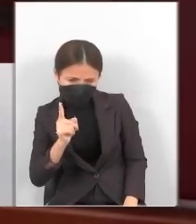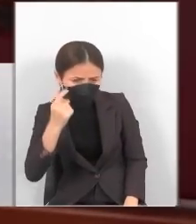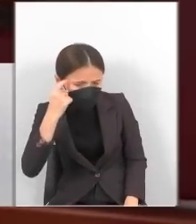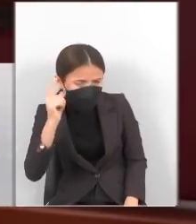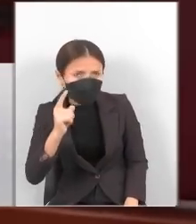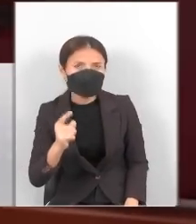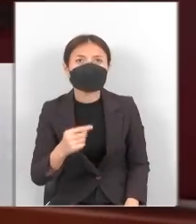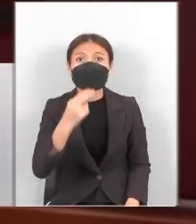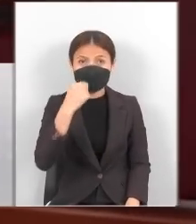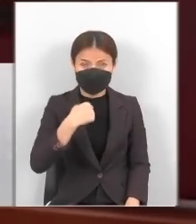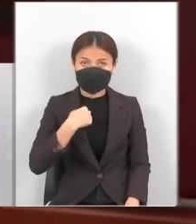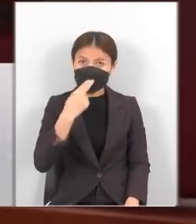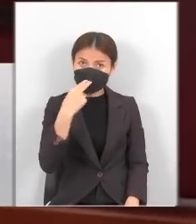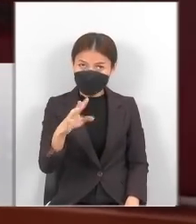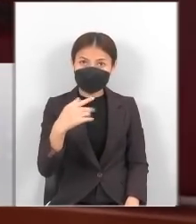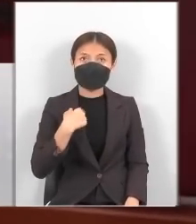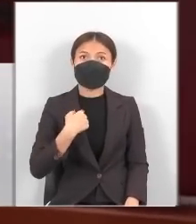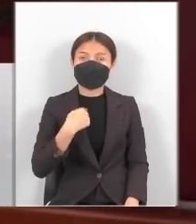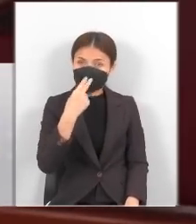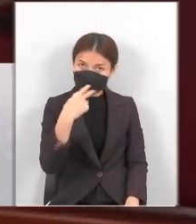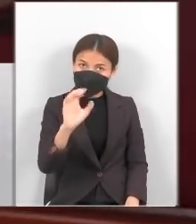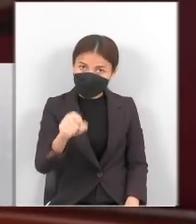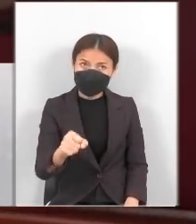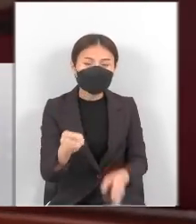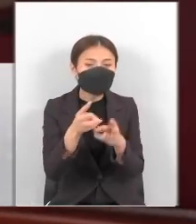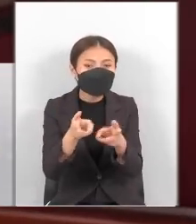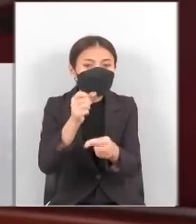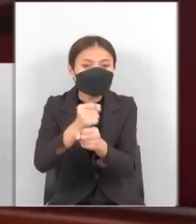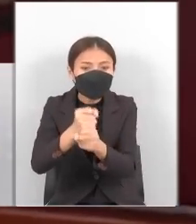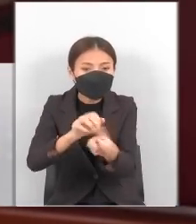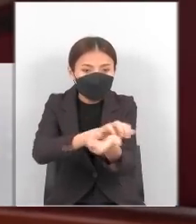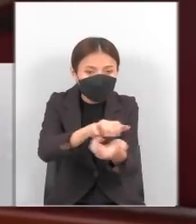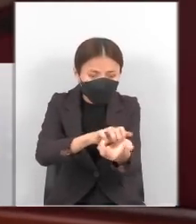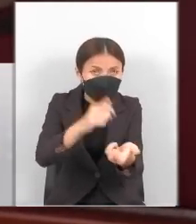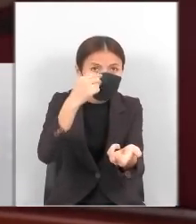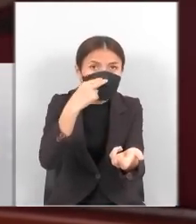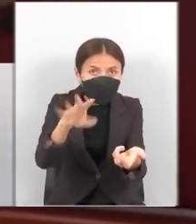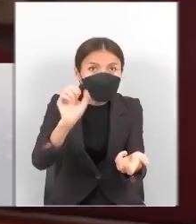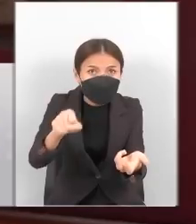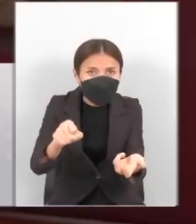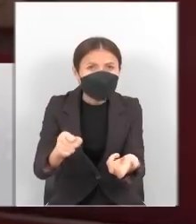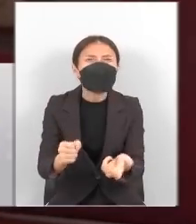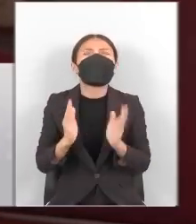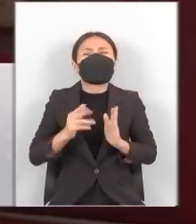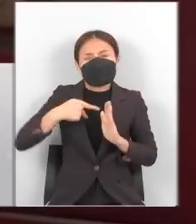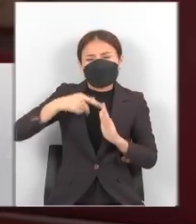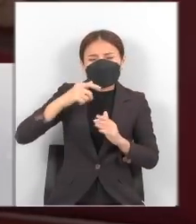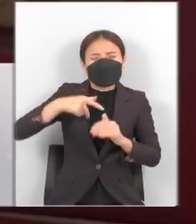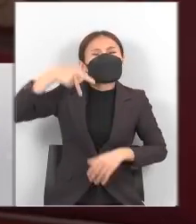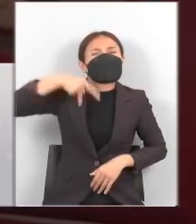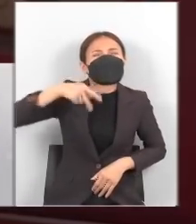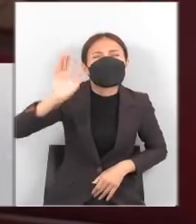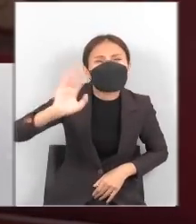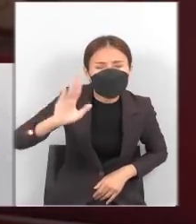ไม่จำเป็นต้องมีอิทธิฤทธิ์ไม่จำเป็นต้องมีปาฏิหาริย์อันใดก็ทำได้ถ้าคิดจะทำอย่างงมงายจนเกิน